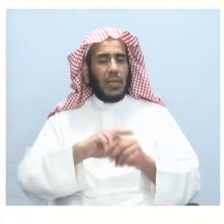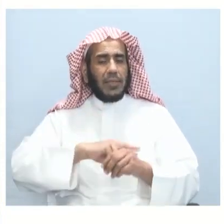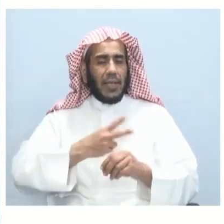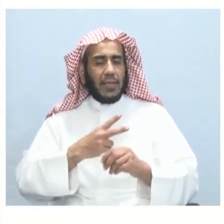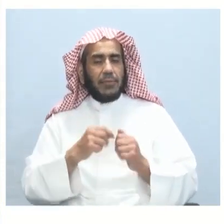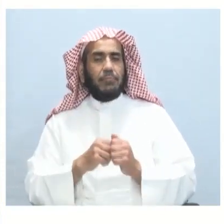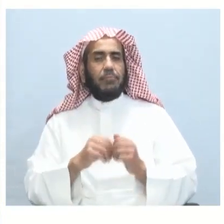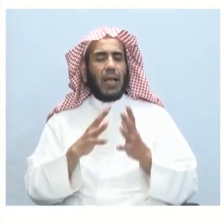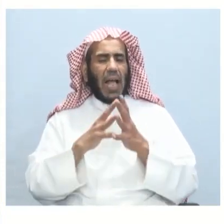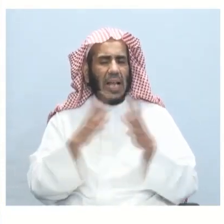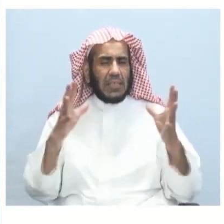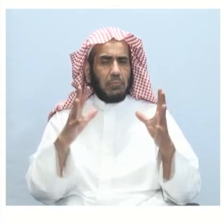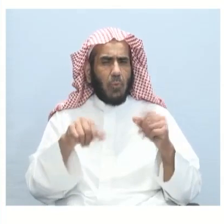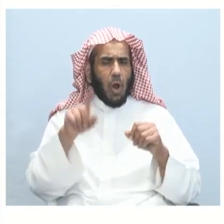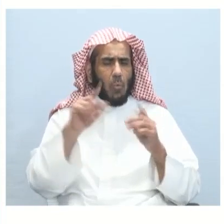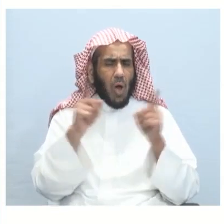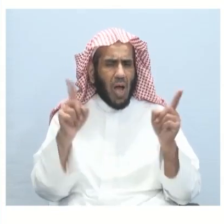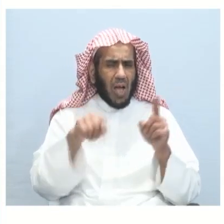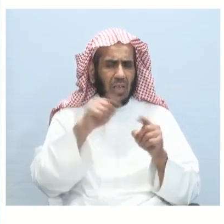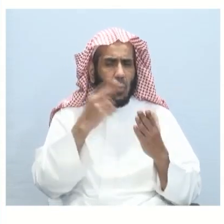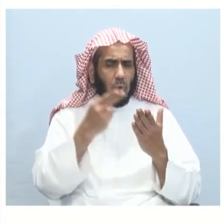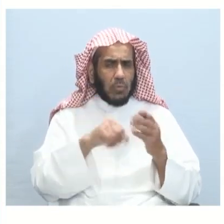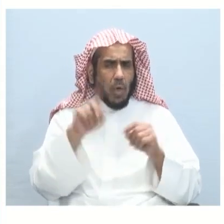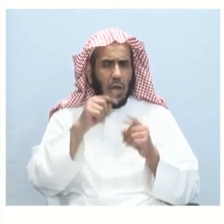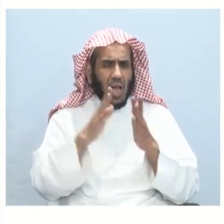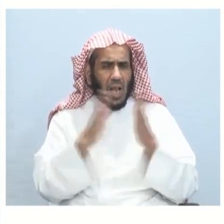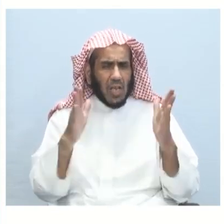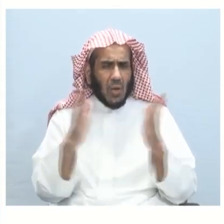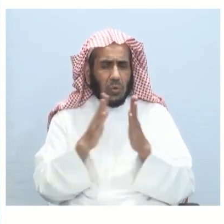حجم المخطط او الرسم البياني